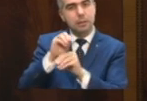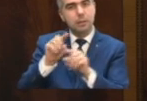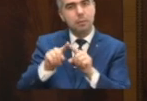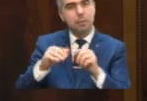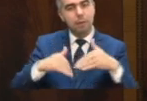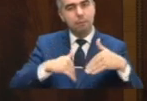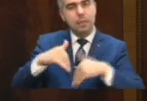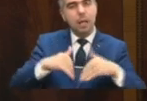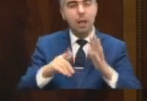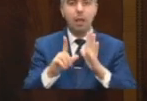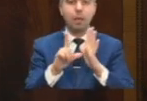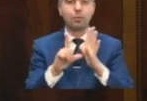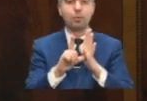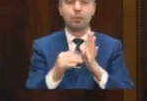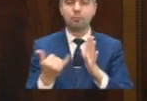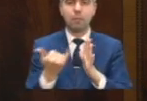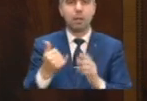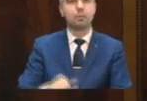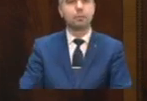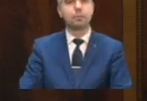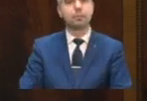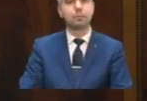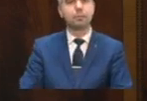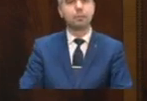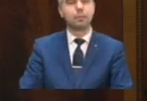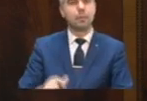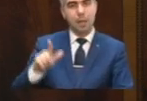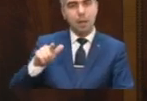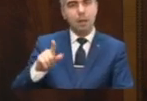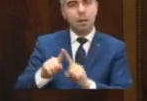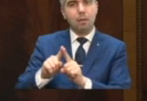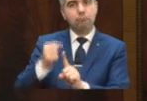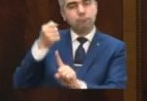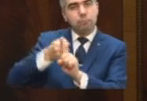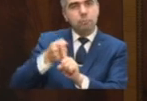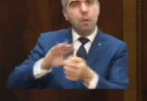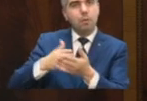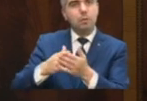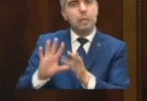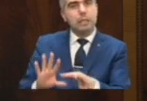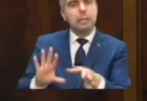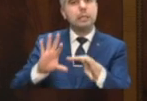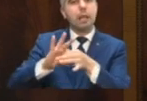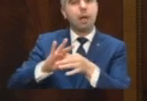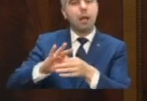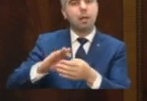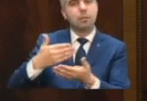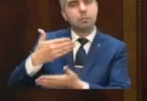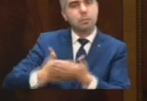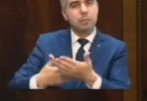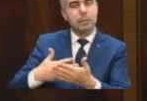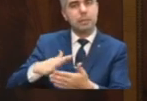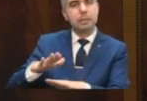قانونية، وهذا جانب مهم. أعرف كذلك أنه كانت هناك جهود مشكورة، وخصوصا في جانب الاتفاقيات الخاصة بسياسة